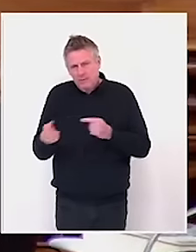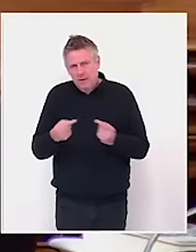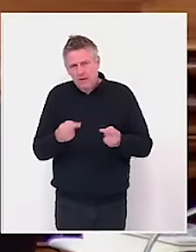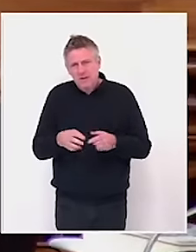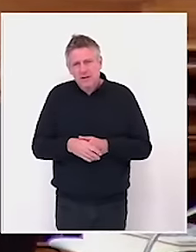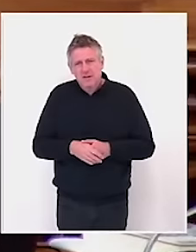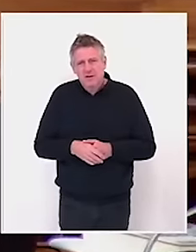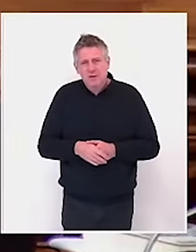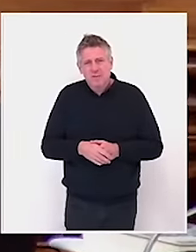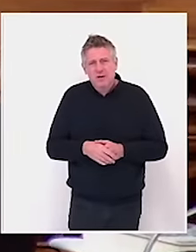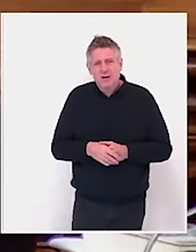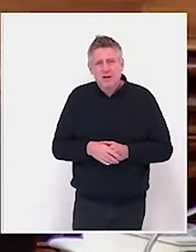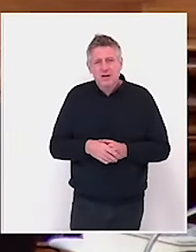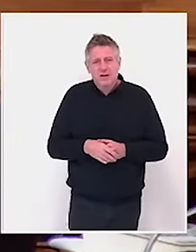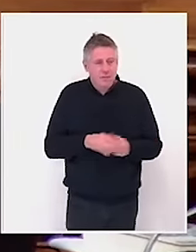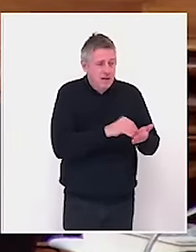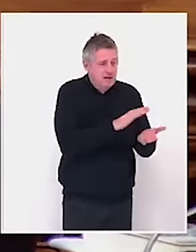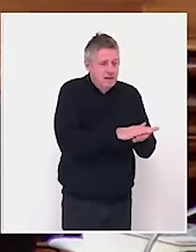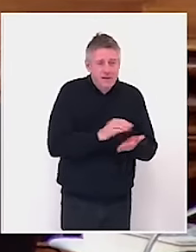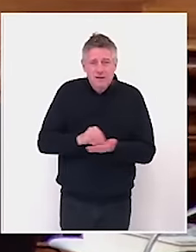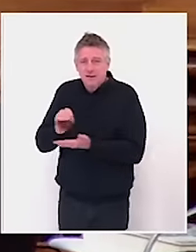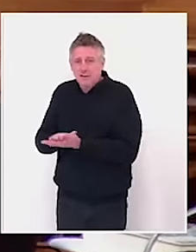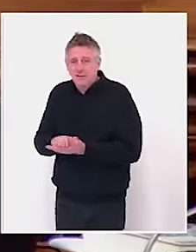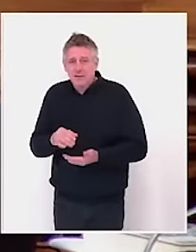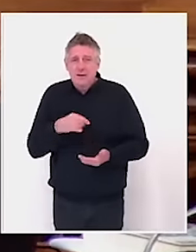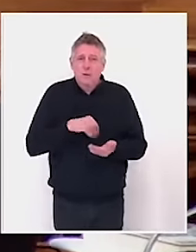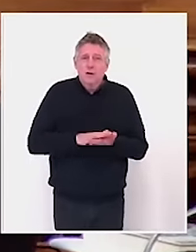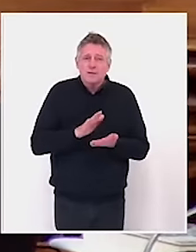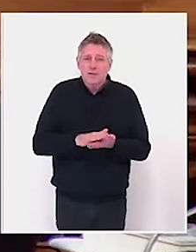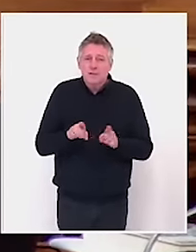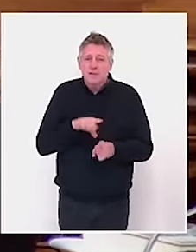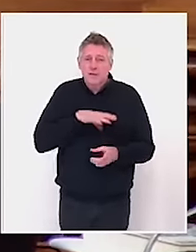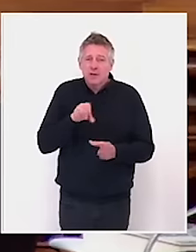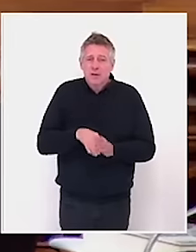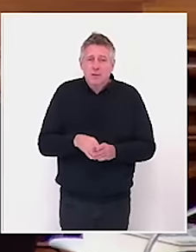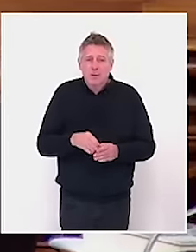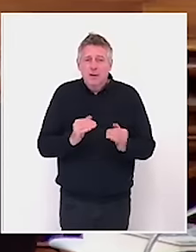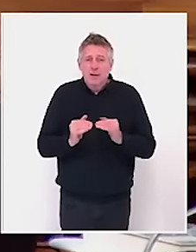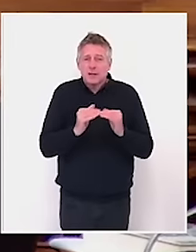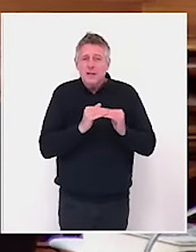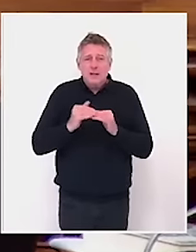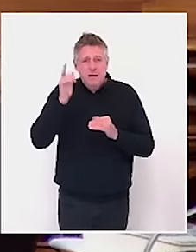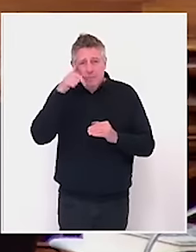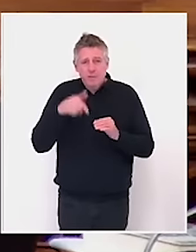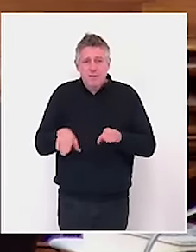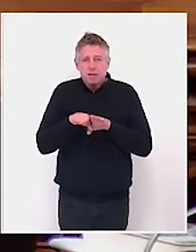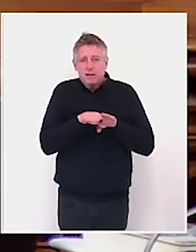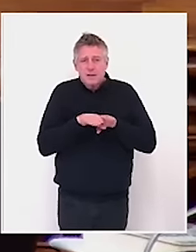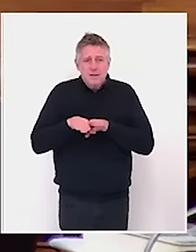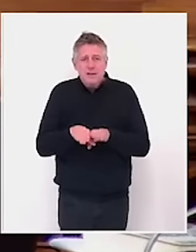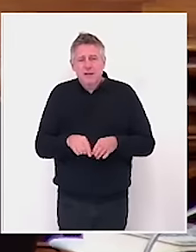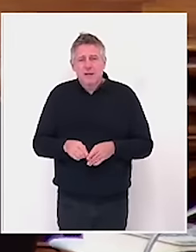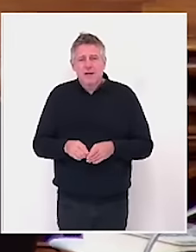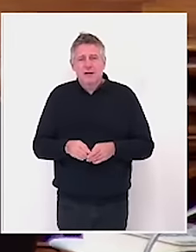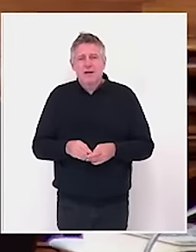Justement, je me suis réinscrit parce que les autres se sont réinscrits. Je me suis dit, il n'y a pas de raison qu'ils ne me réinscrivent pas, en fait. Hein, égalité républicaine, ok ? Donc